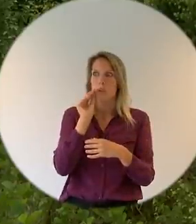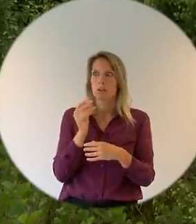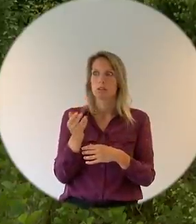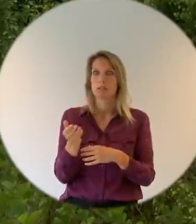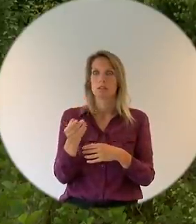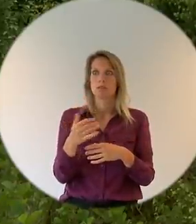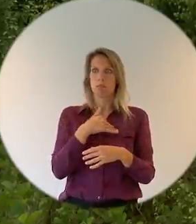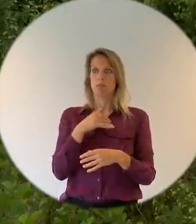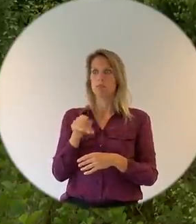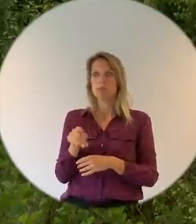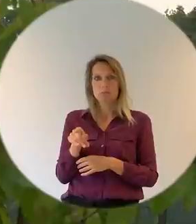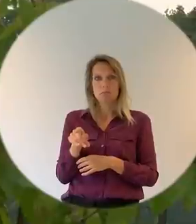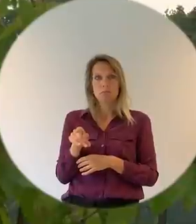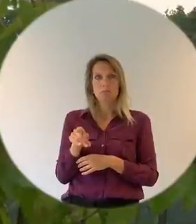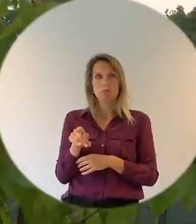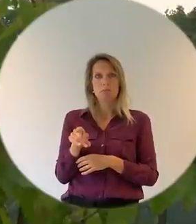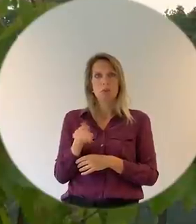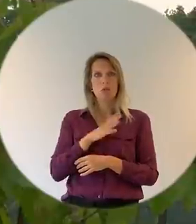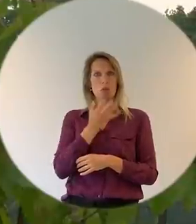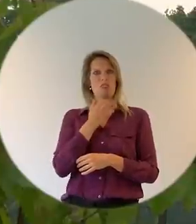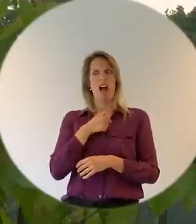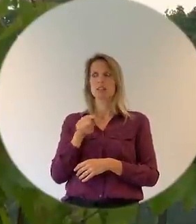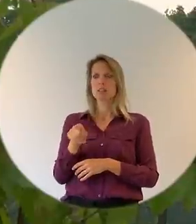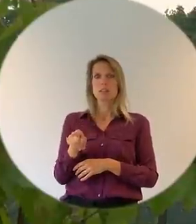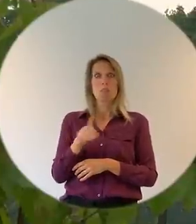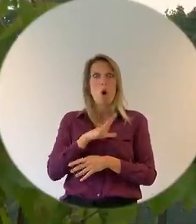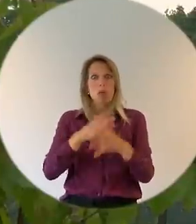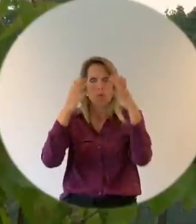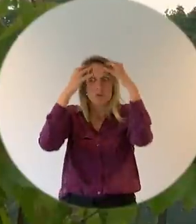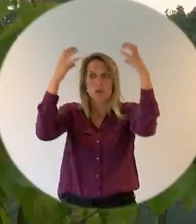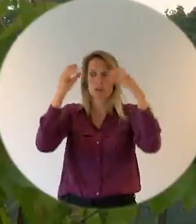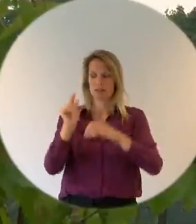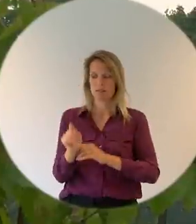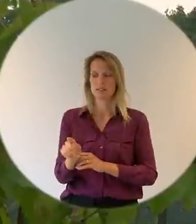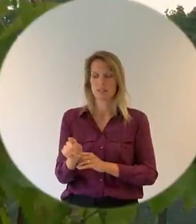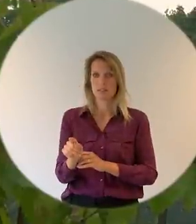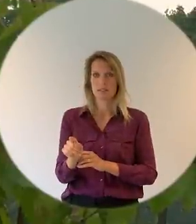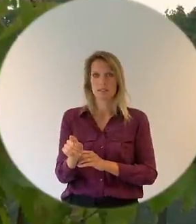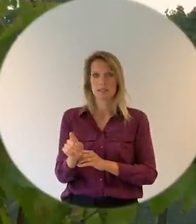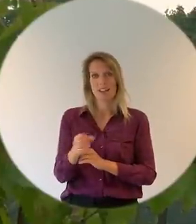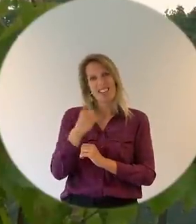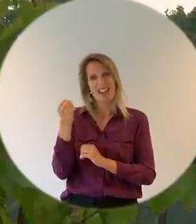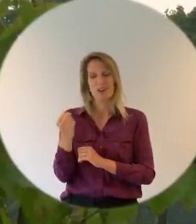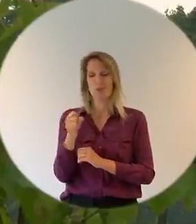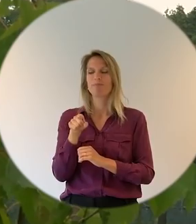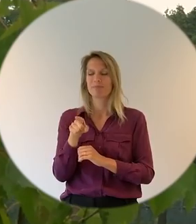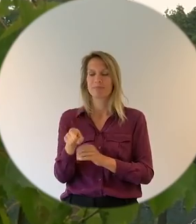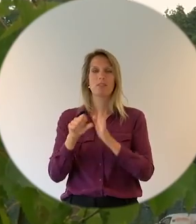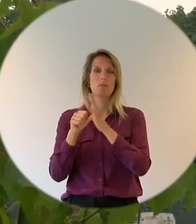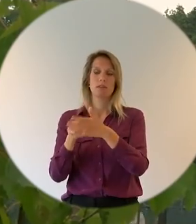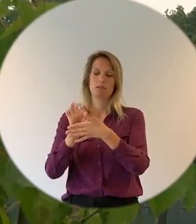schrikt hij. Hij is ook verontwaardigd en hij is ook heel erg bezorgd. En daarom schrijft hij een